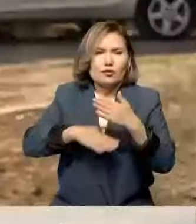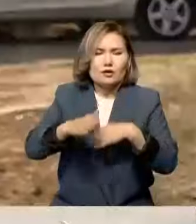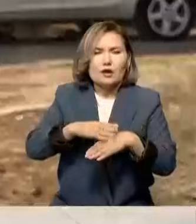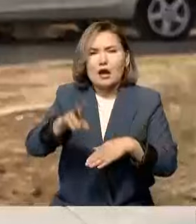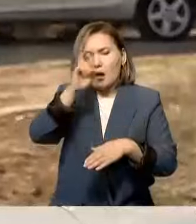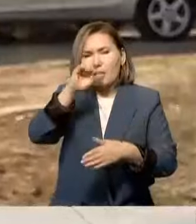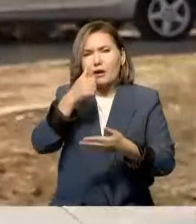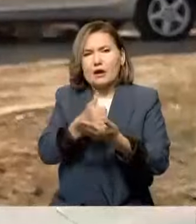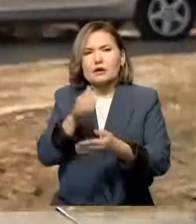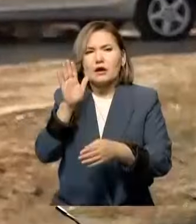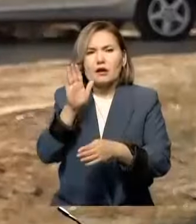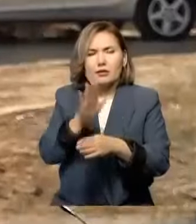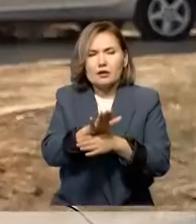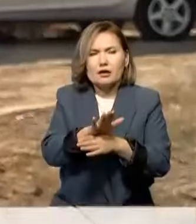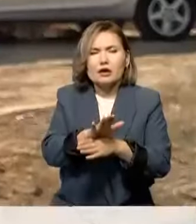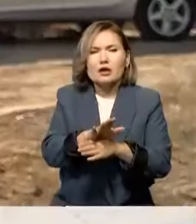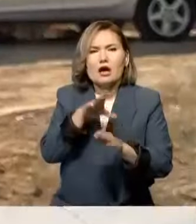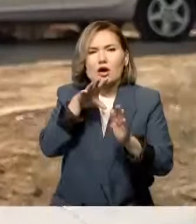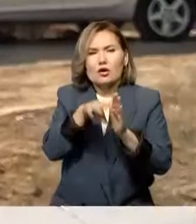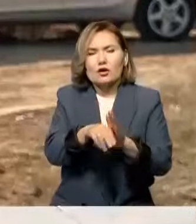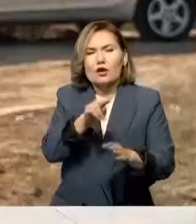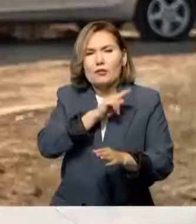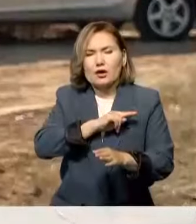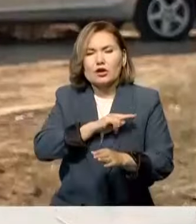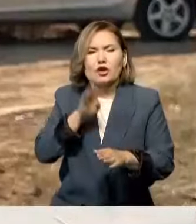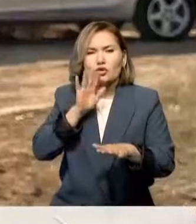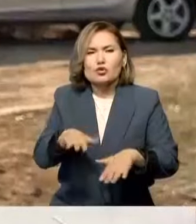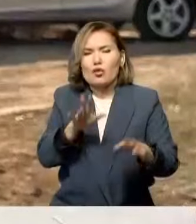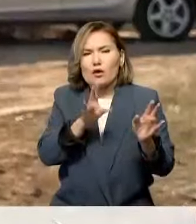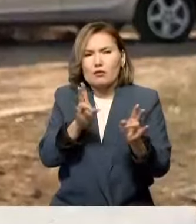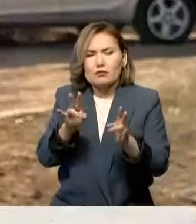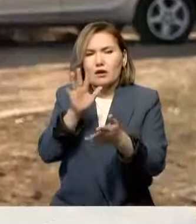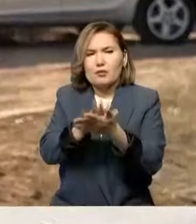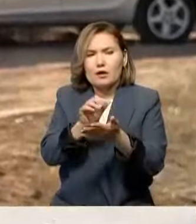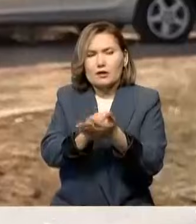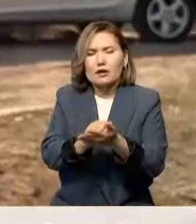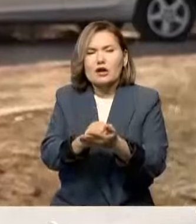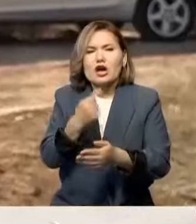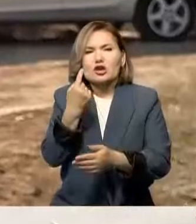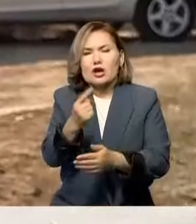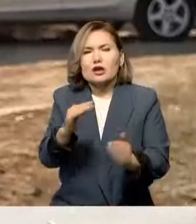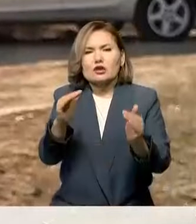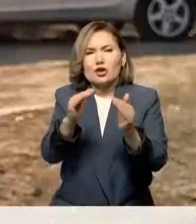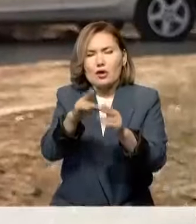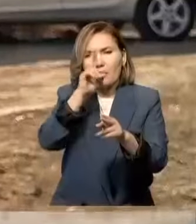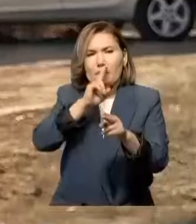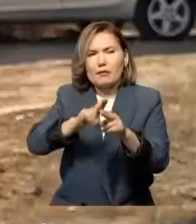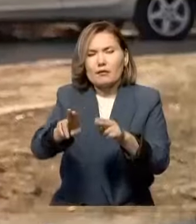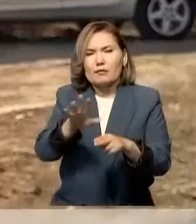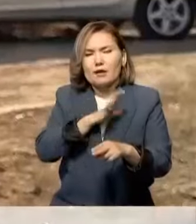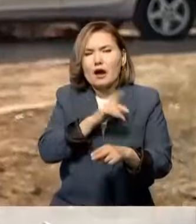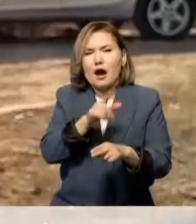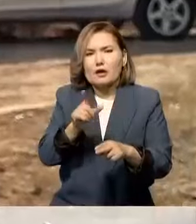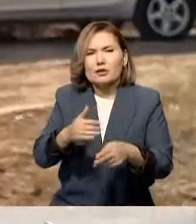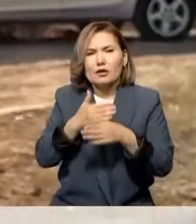Мемлекет басшысының тапсырмасының аясында осы суға кеткен жаңағы жалғыз баспанасы бар азаматтарға қолдау көрсетіп,